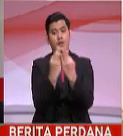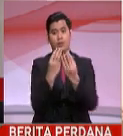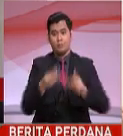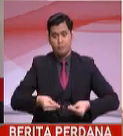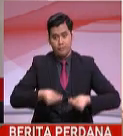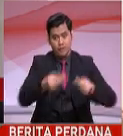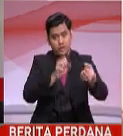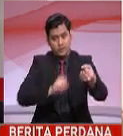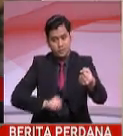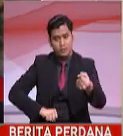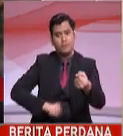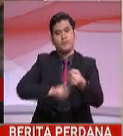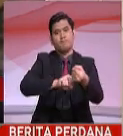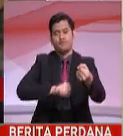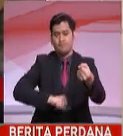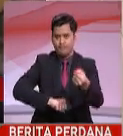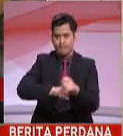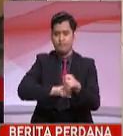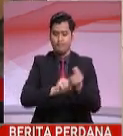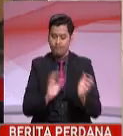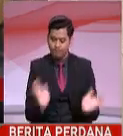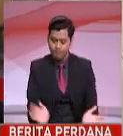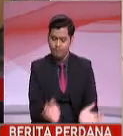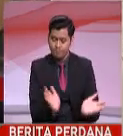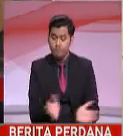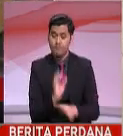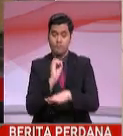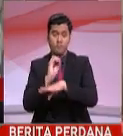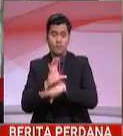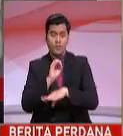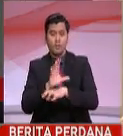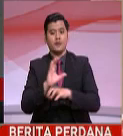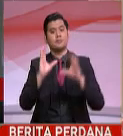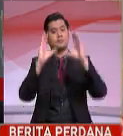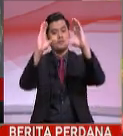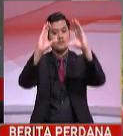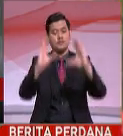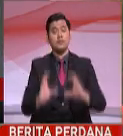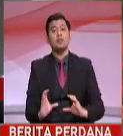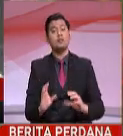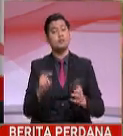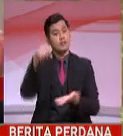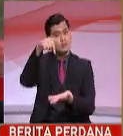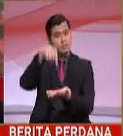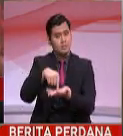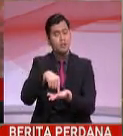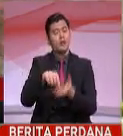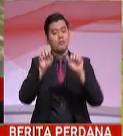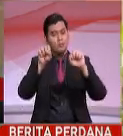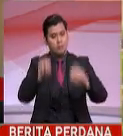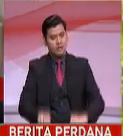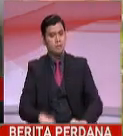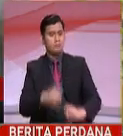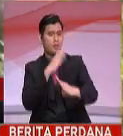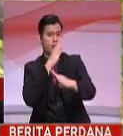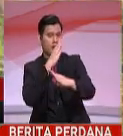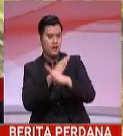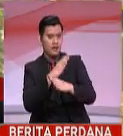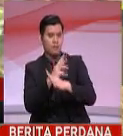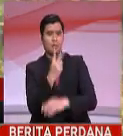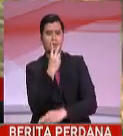moral yang diperlukan. Hanya dengan cara ini, mitos tidak benar mengenai penyakit kusta dapat dihapuskan.